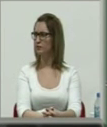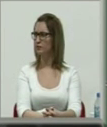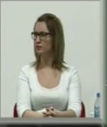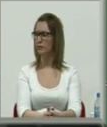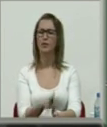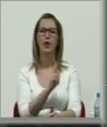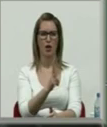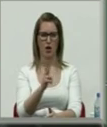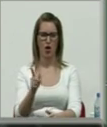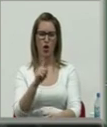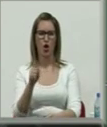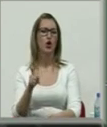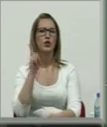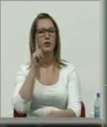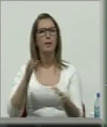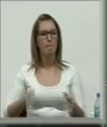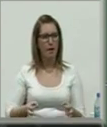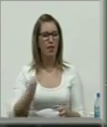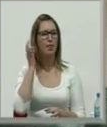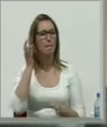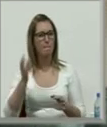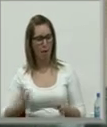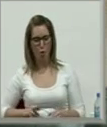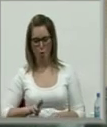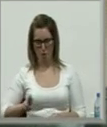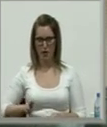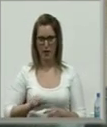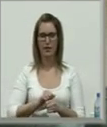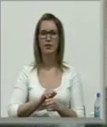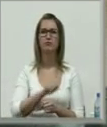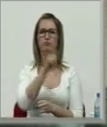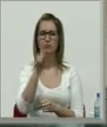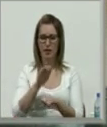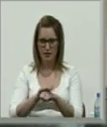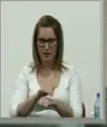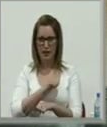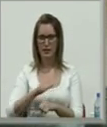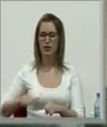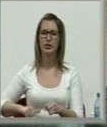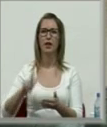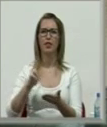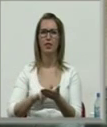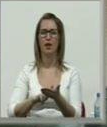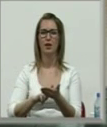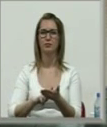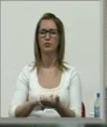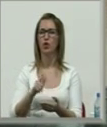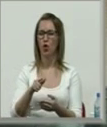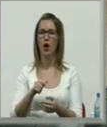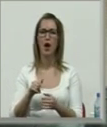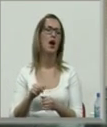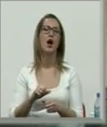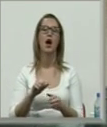Kto z pań i panów radnych jest za wyrażeniem zgody, aby przedstawiciele